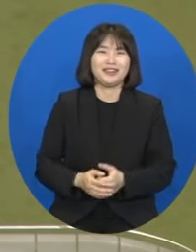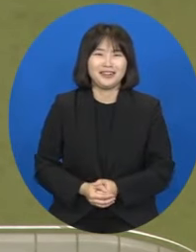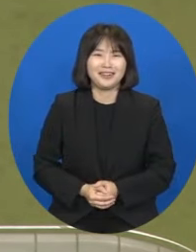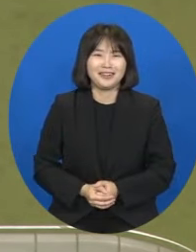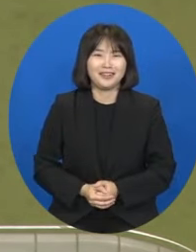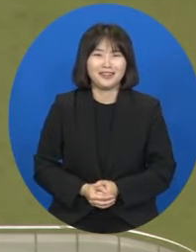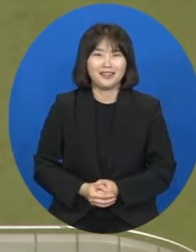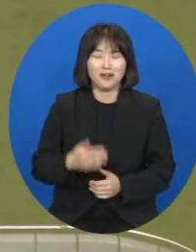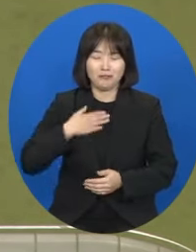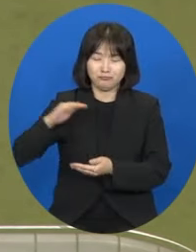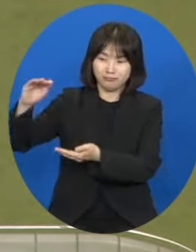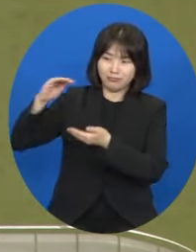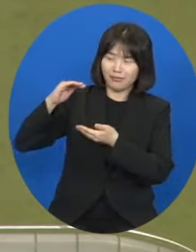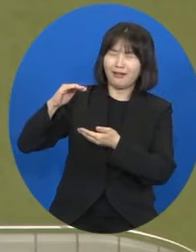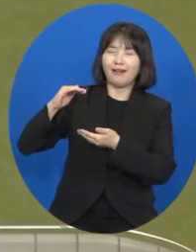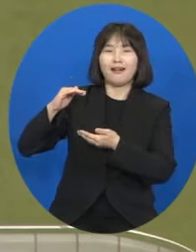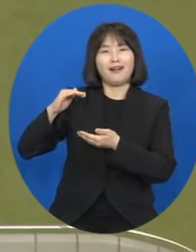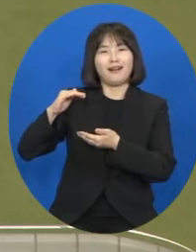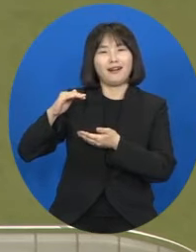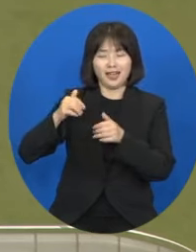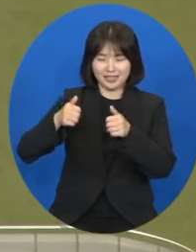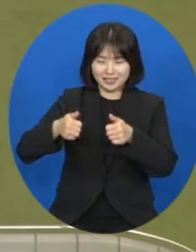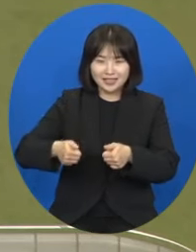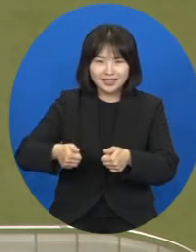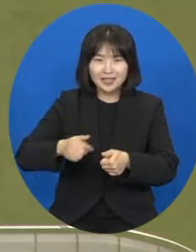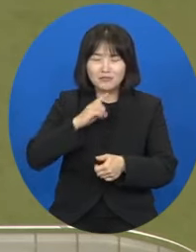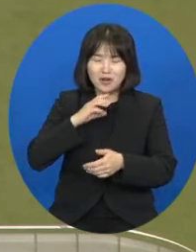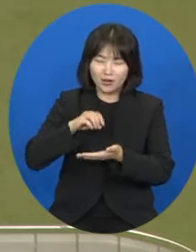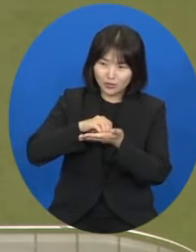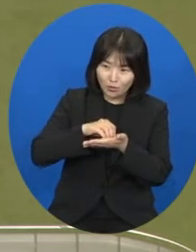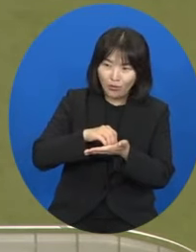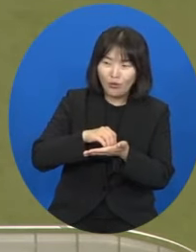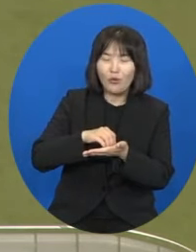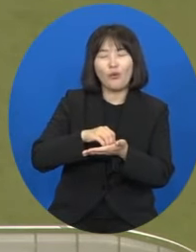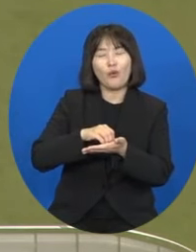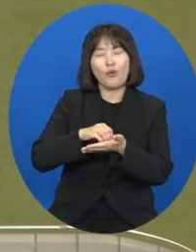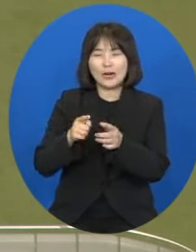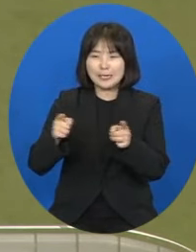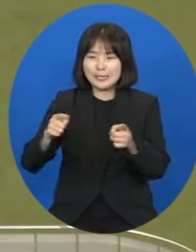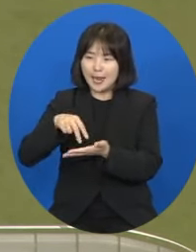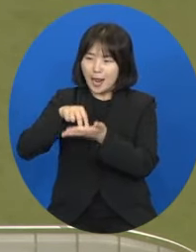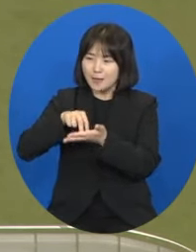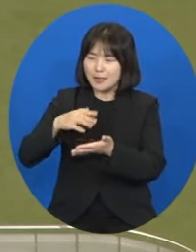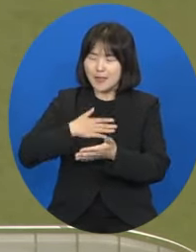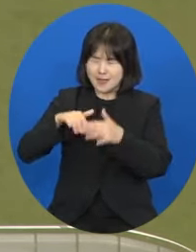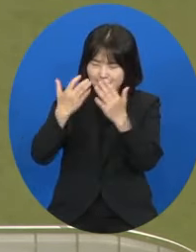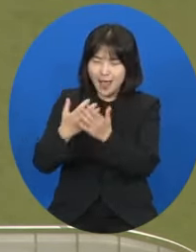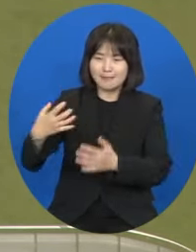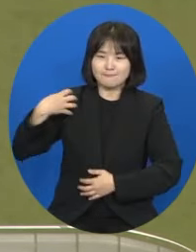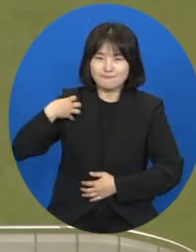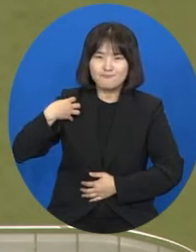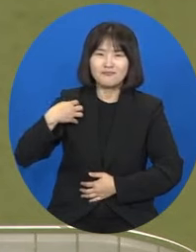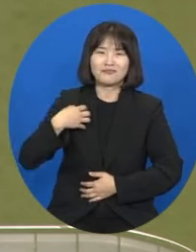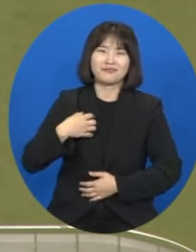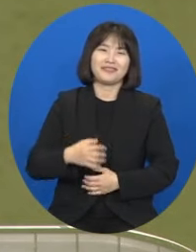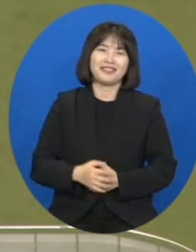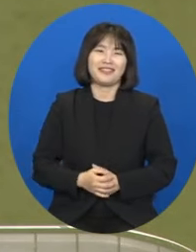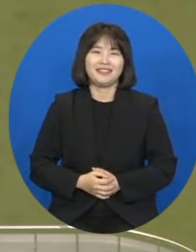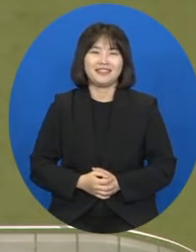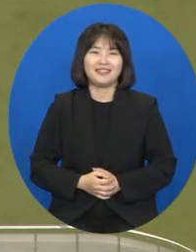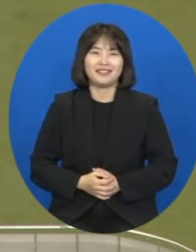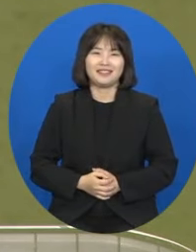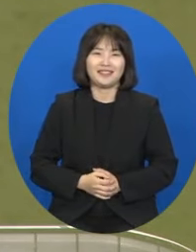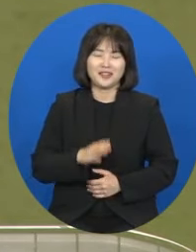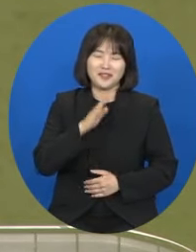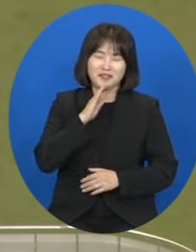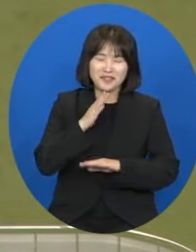그래서 제가 그 얘기를 듣고 야 인사하는 것만으로도 등록하신다 그러면 1층 엘리베이터 앞은 제가 앞으로 맞도록 하겠습니다. 야